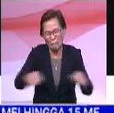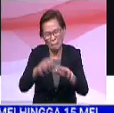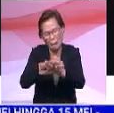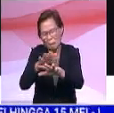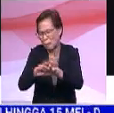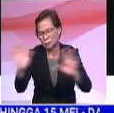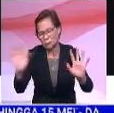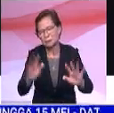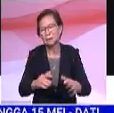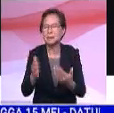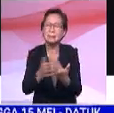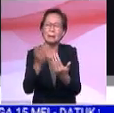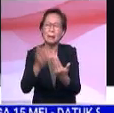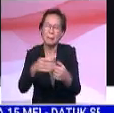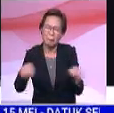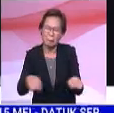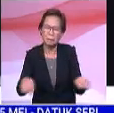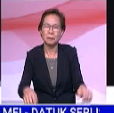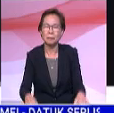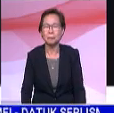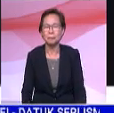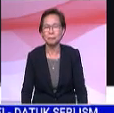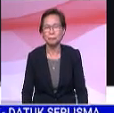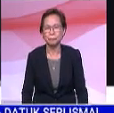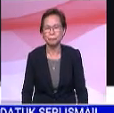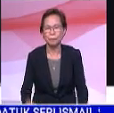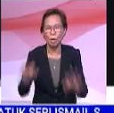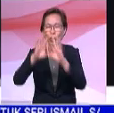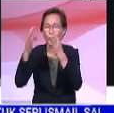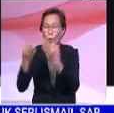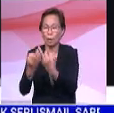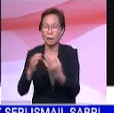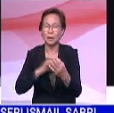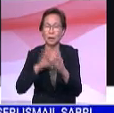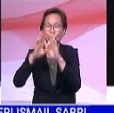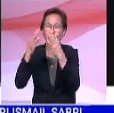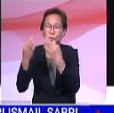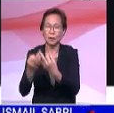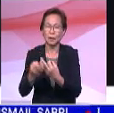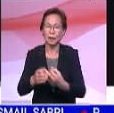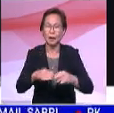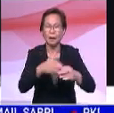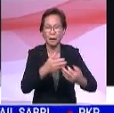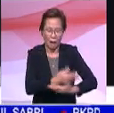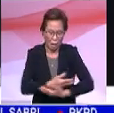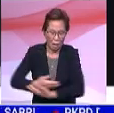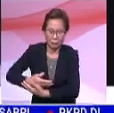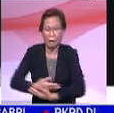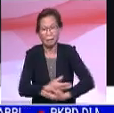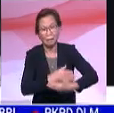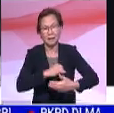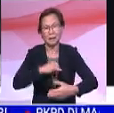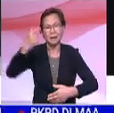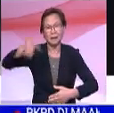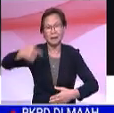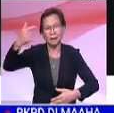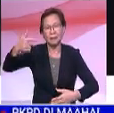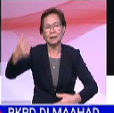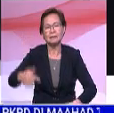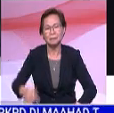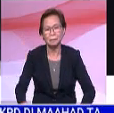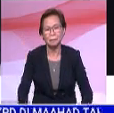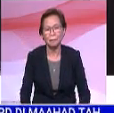saja. Keluarga saya, keluarga Dr. Burhan, Dr. Zainab dan anak-anak di London menjalani